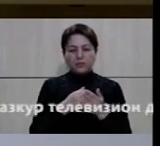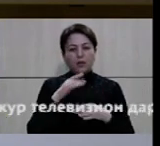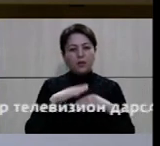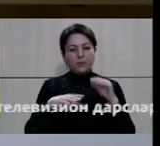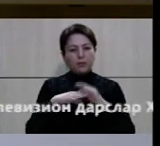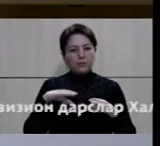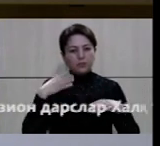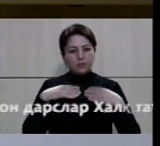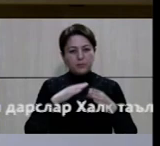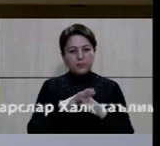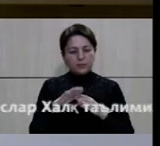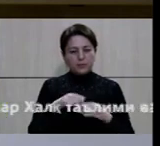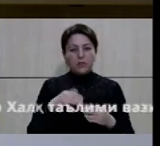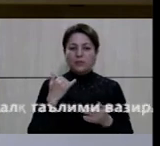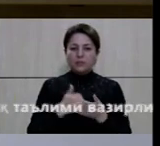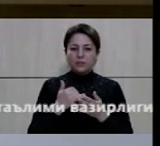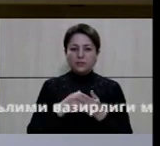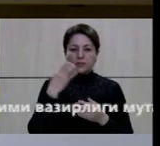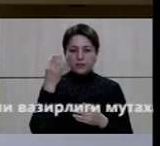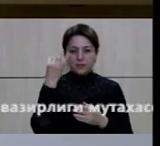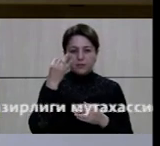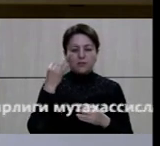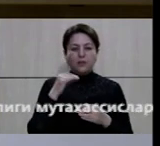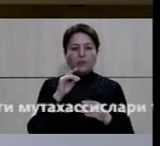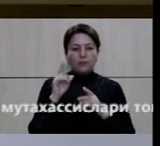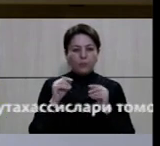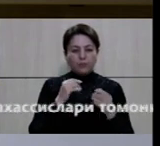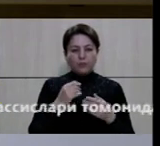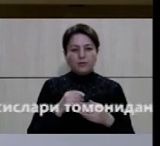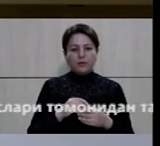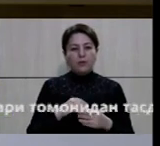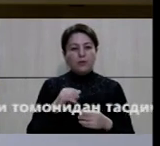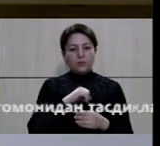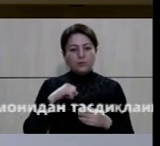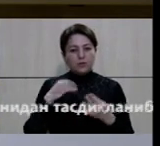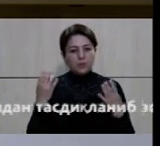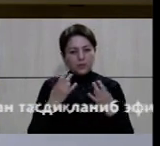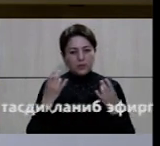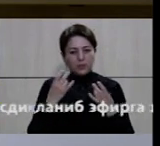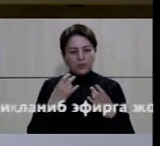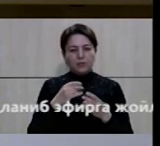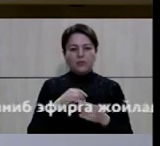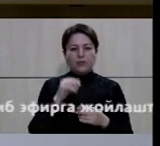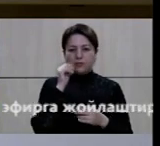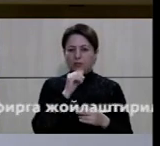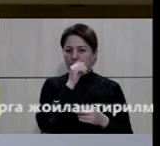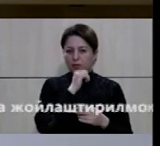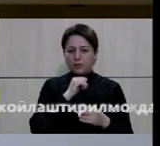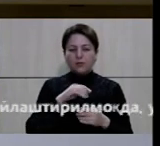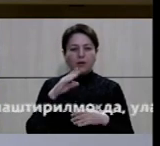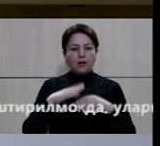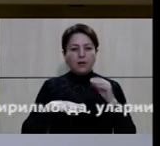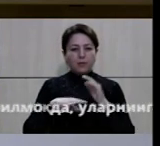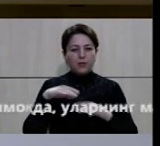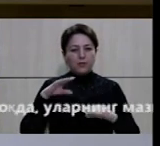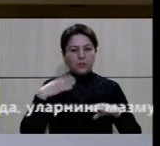bajaramiz. Kavsharlagichning qiziq tomonlari va o'ziga kerakli tomonlarini biz sir-asrorlarini amaliy mashg'ulot